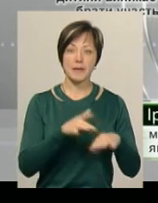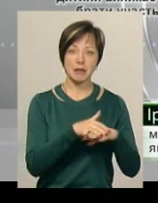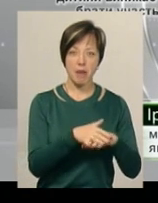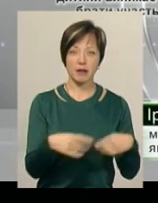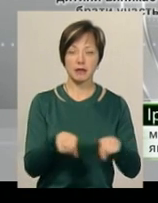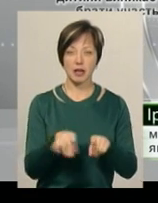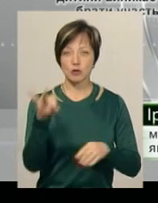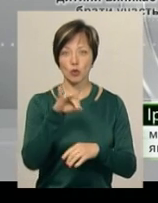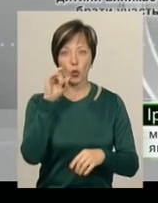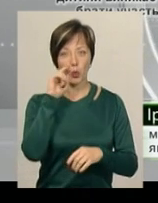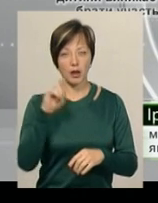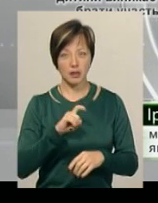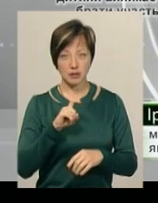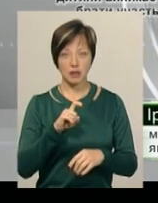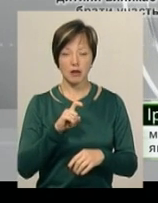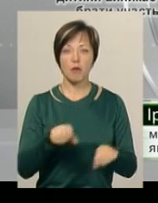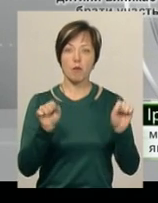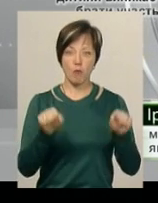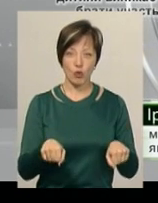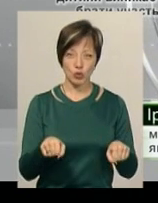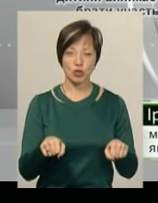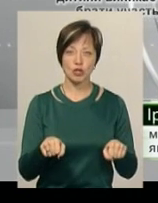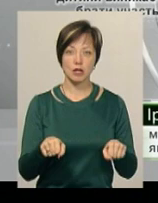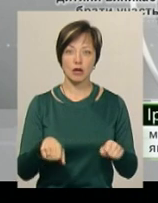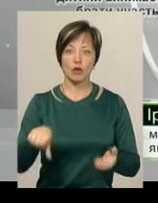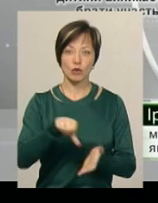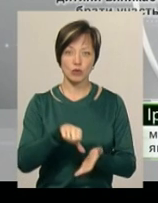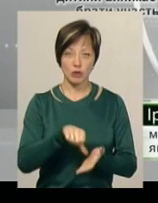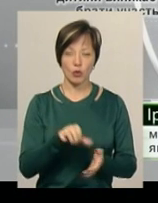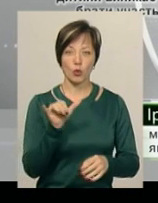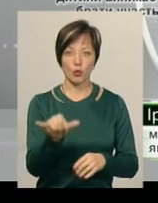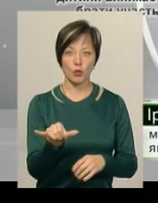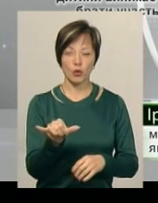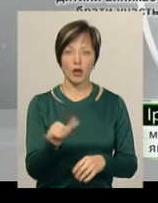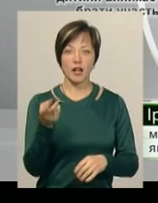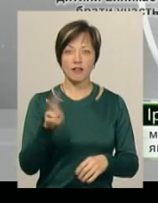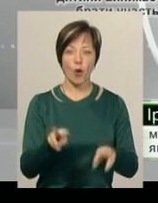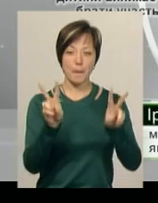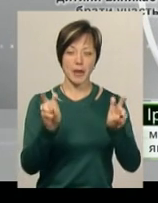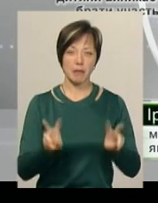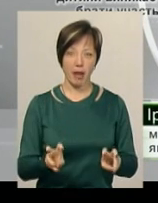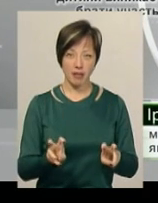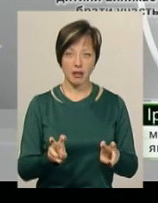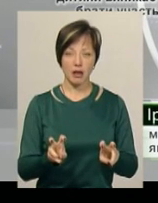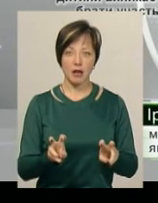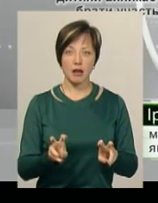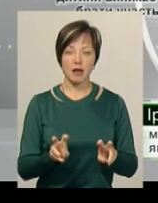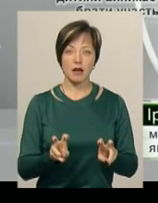математики, так і історії України, вона може брати участь у 2 предметах.